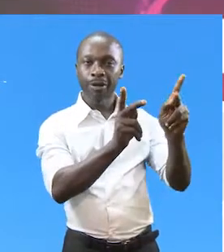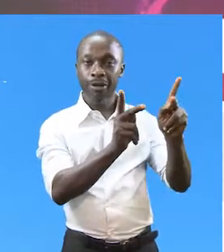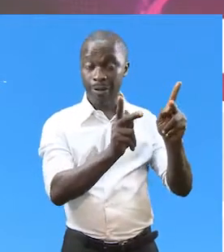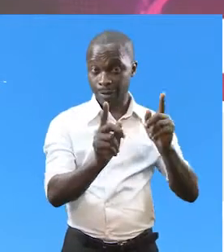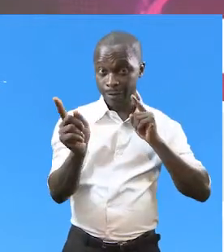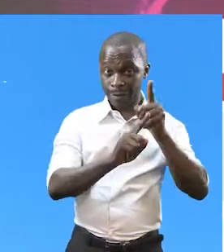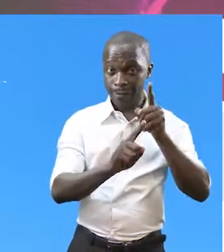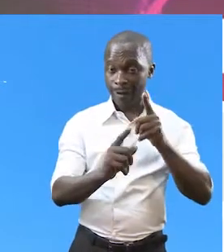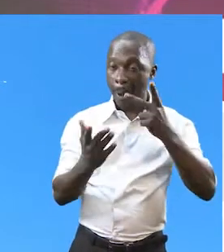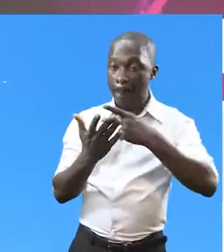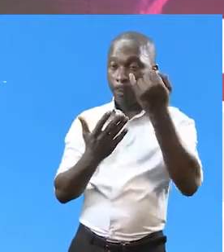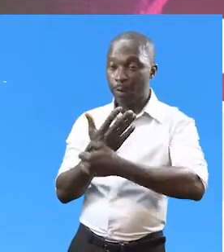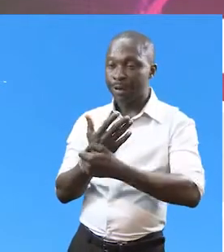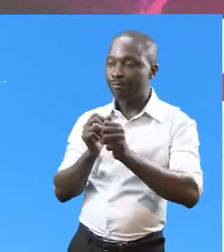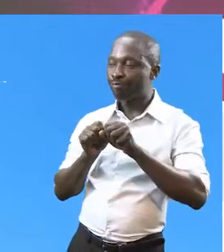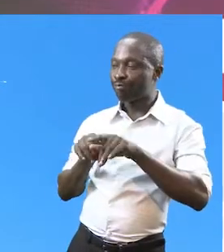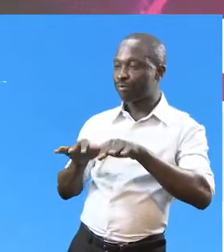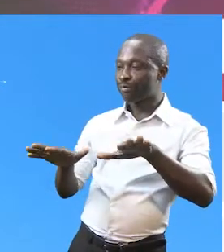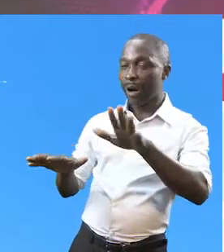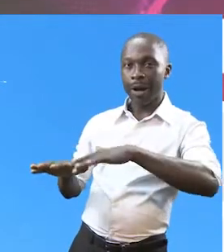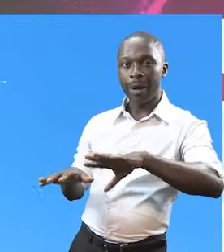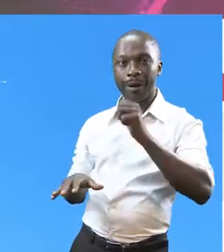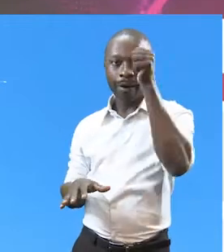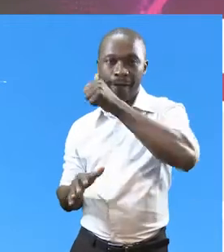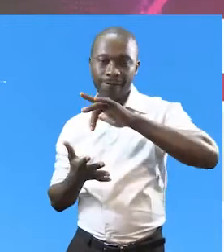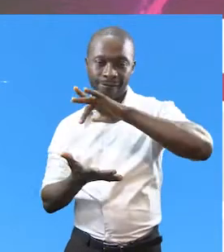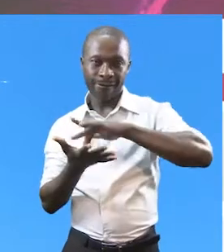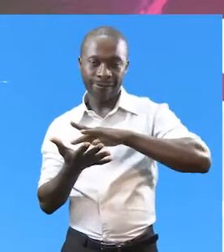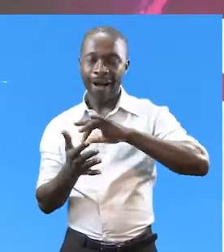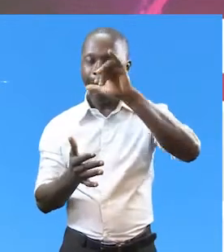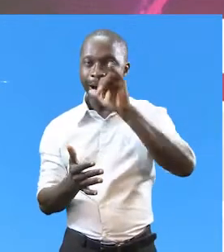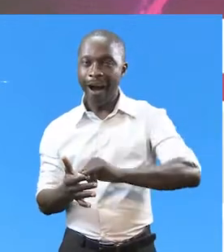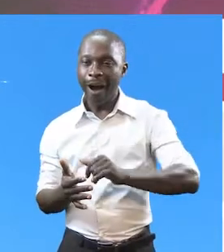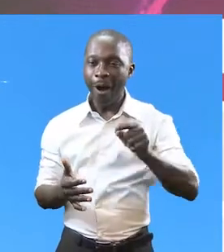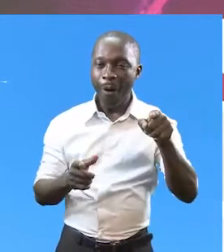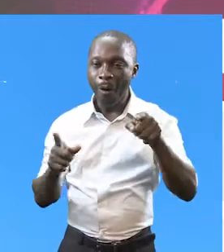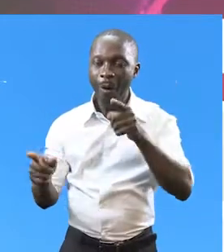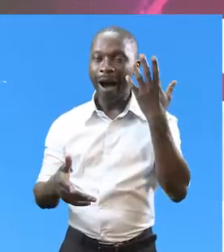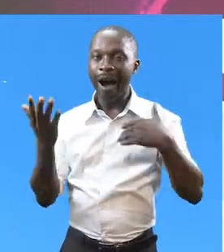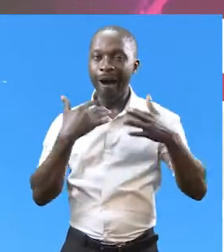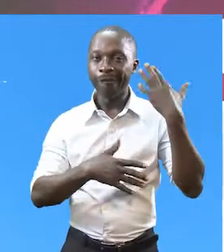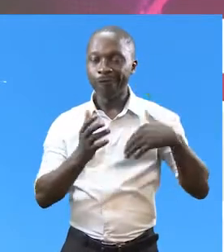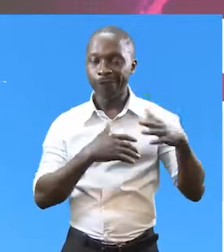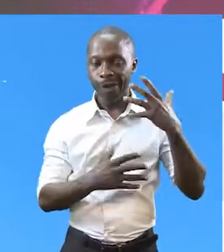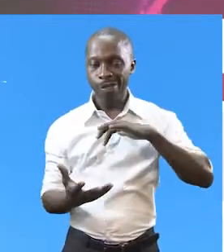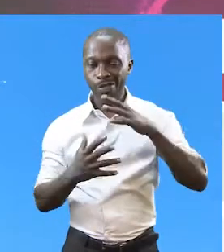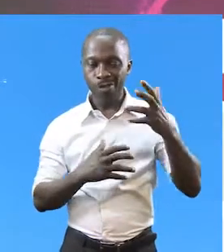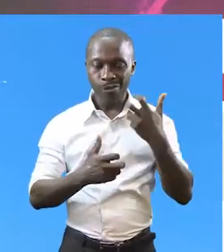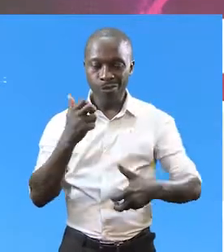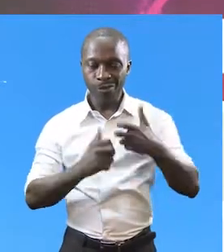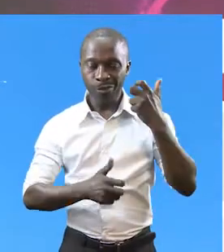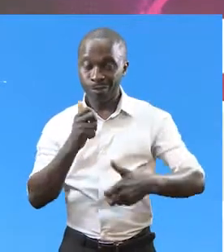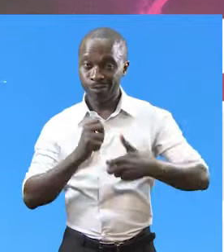de travail en hybride qui a réuni les partenaires bilatéraux et multilatéraux, traditionnels et émergents, publics et